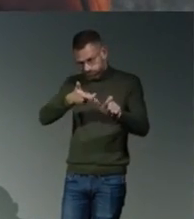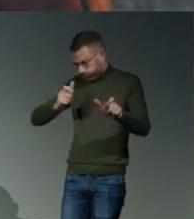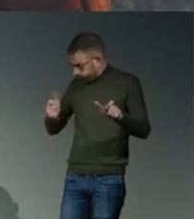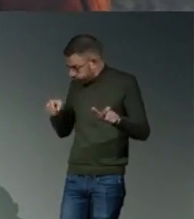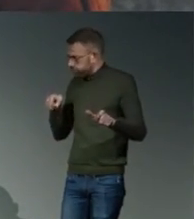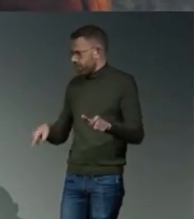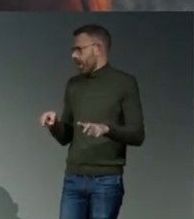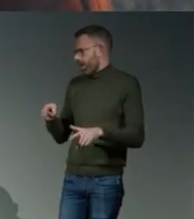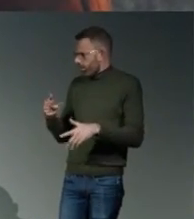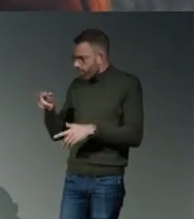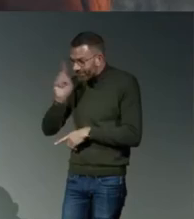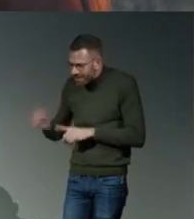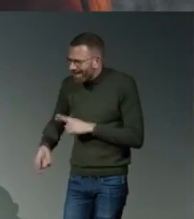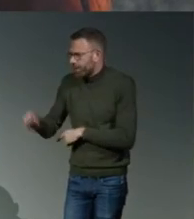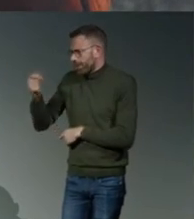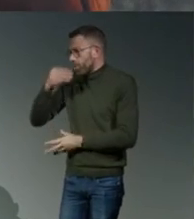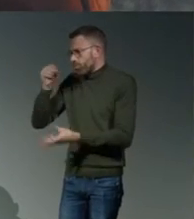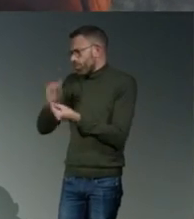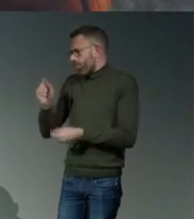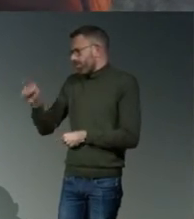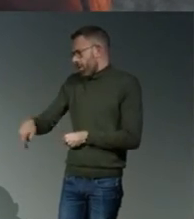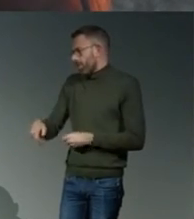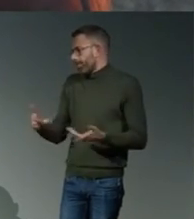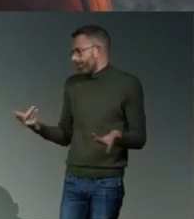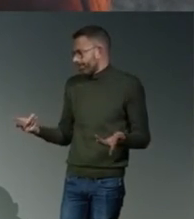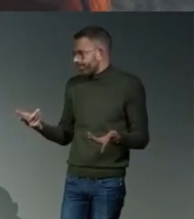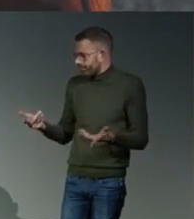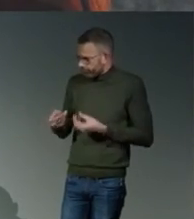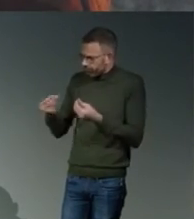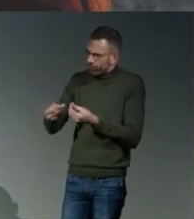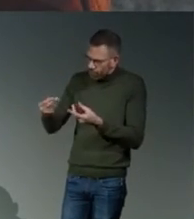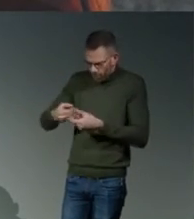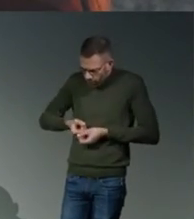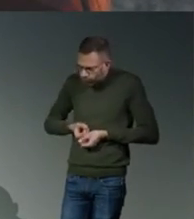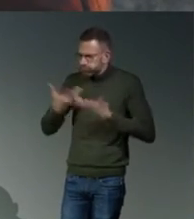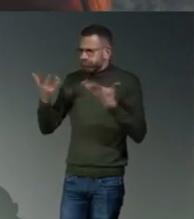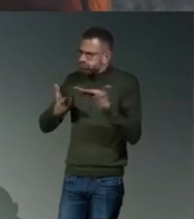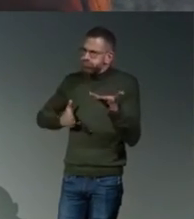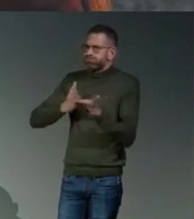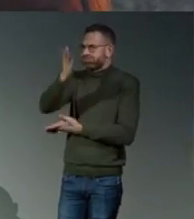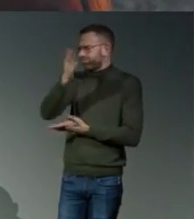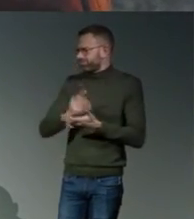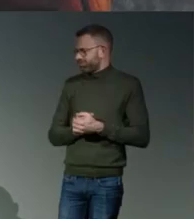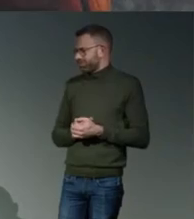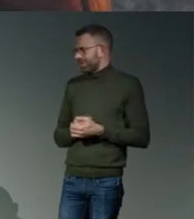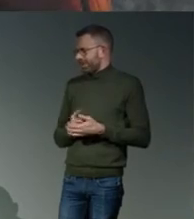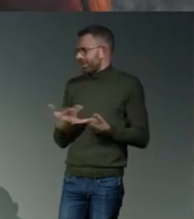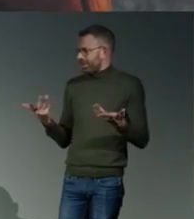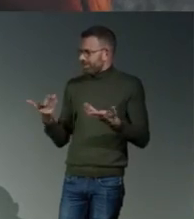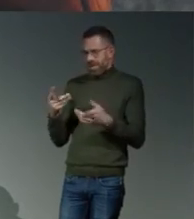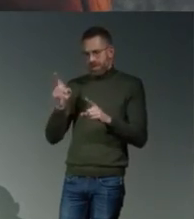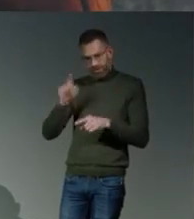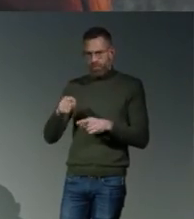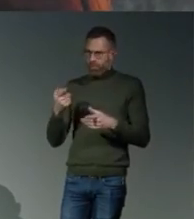savoir l'éducation des filles, très tôt, pour qu'on y remédie. Mais il faut aussi redorer le blason de tout